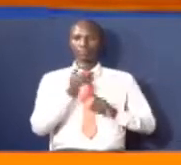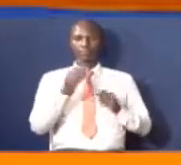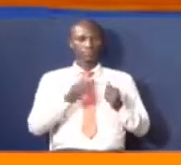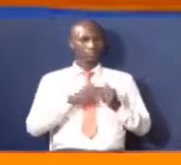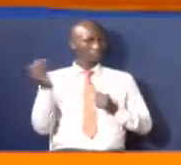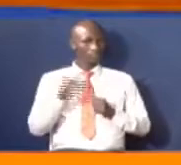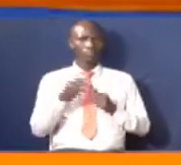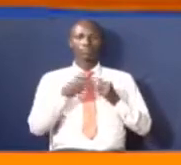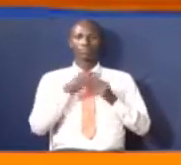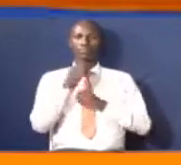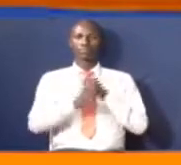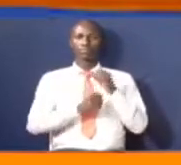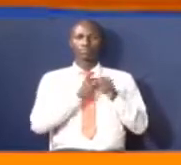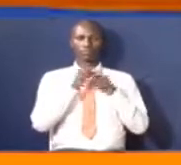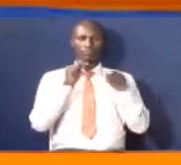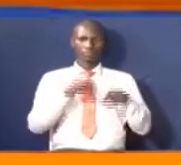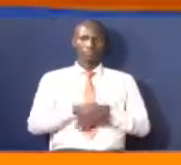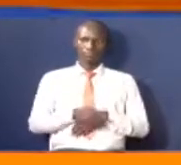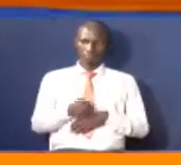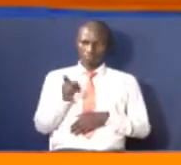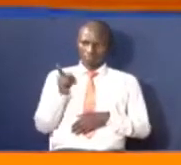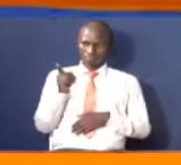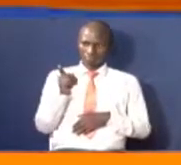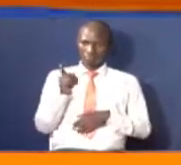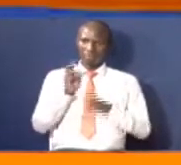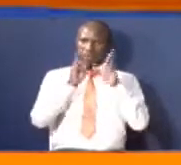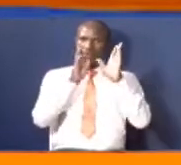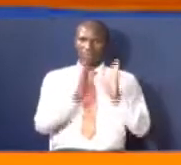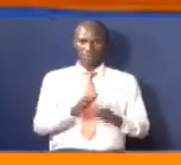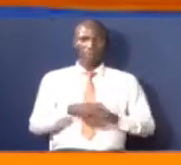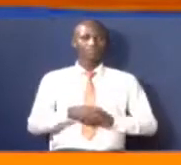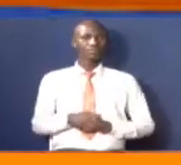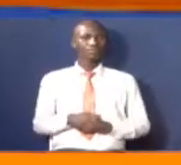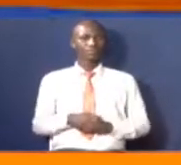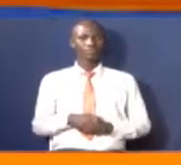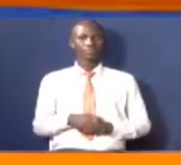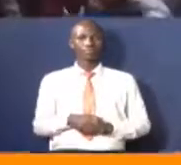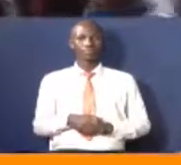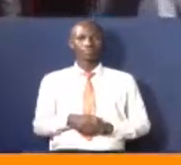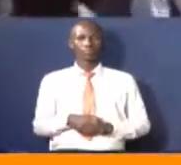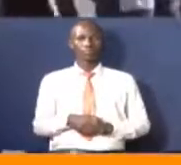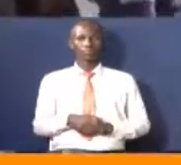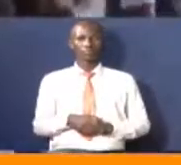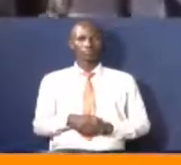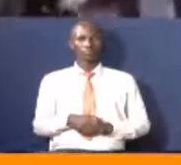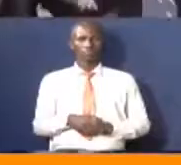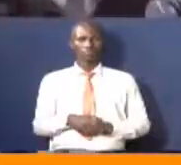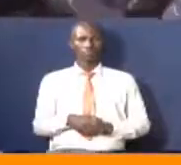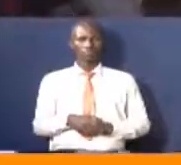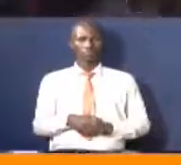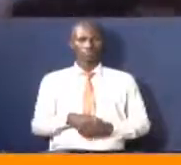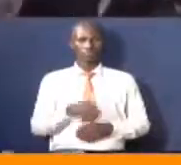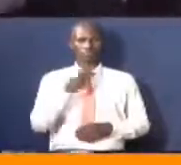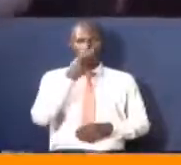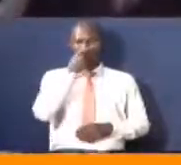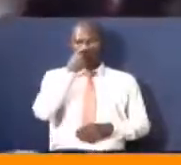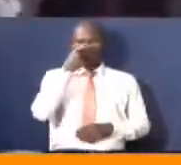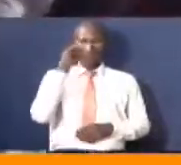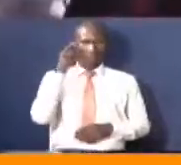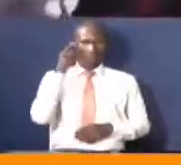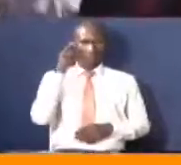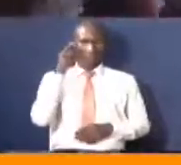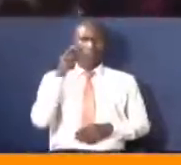mwini wa nyanya mwaka niyo. Aidangile ni mwande kuitua mauvo. Ya chama cha Wiper Dr. Steven Kalonzo